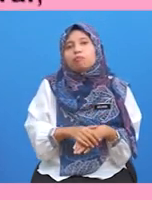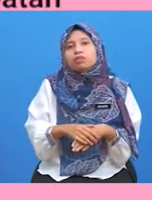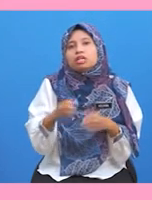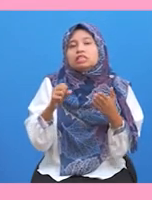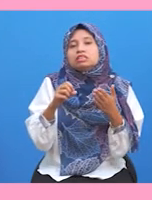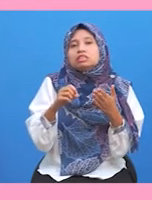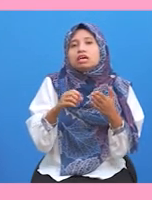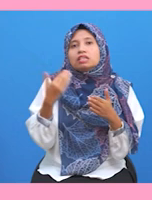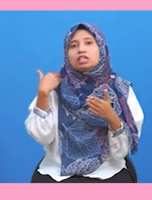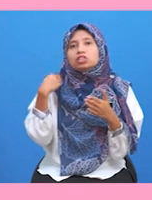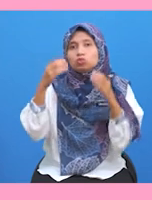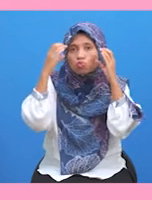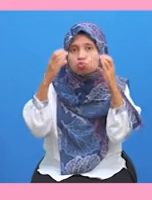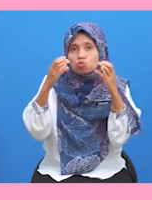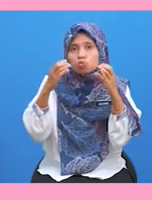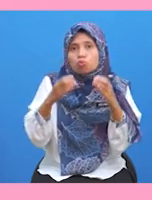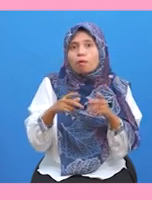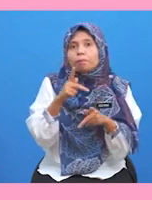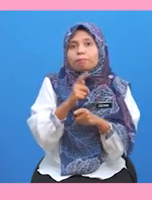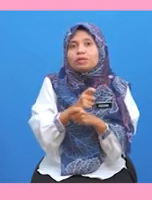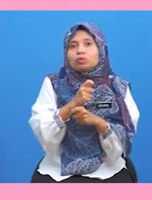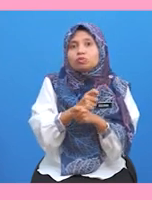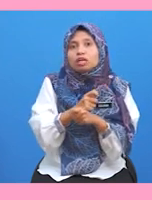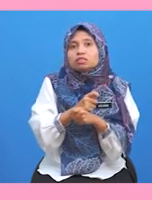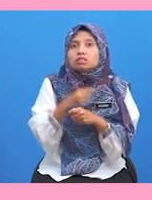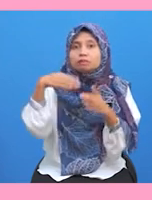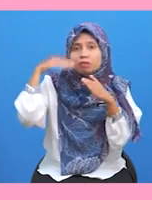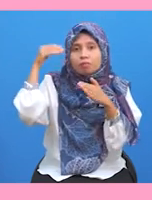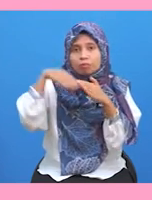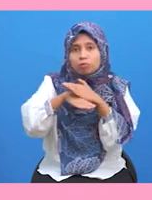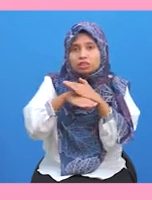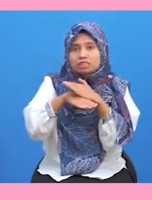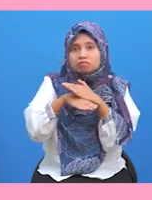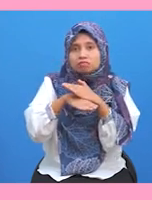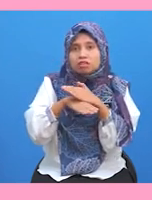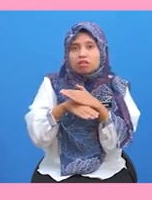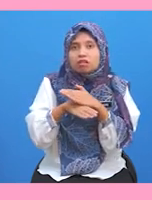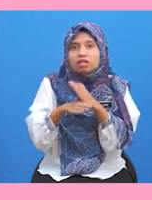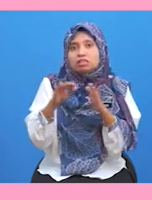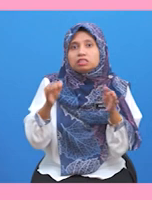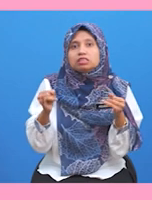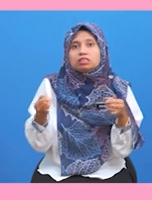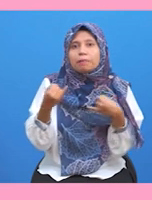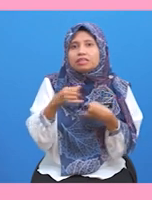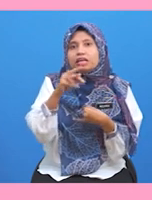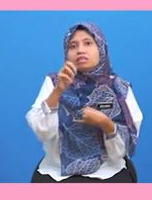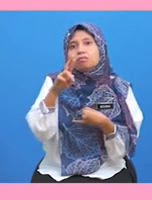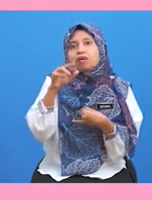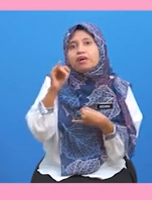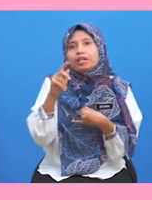jawatan termasuklah guru, petugas di pos dan telegraf, Jabatan Marin dan Kastam, Perubatan dan